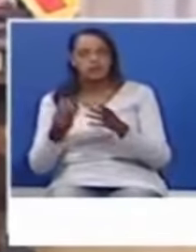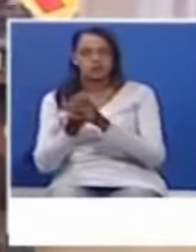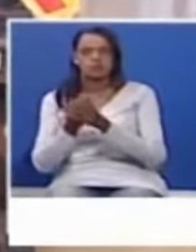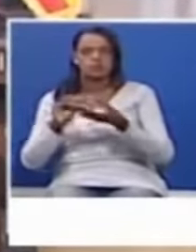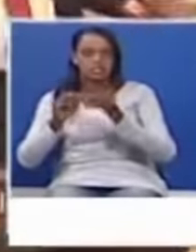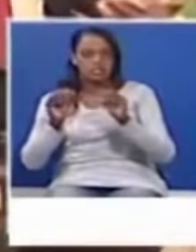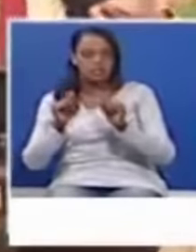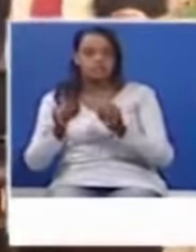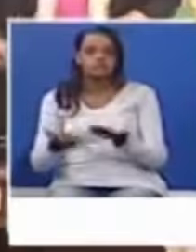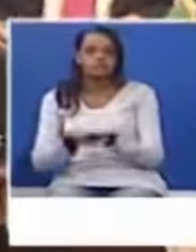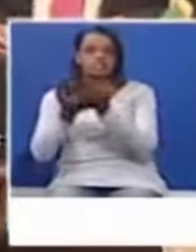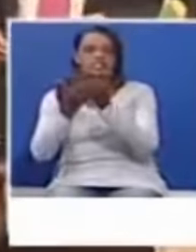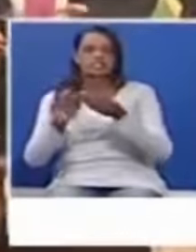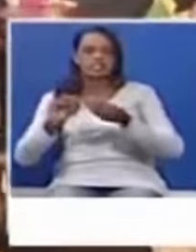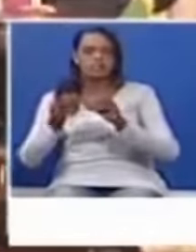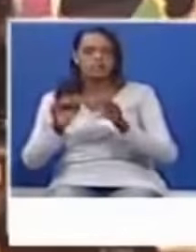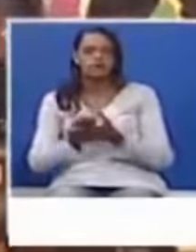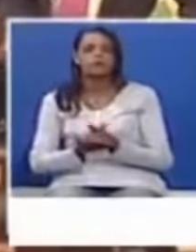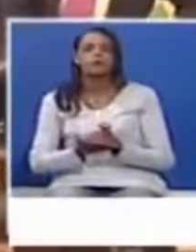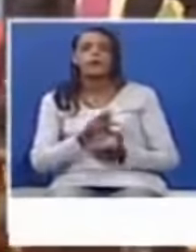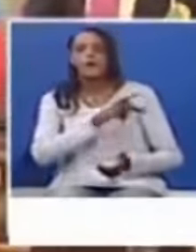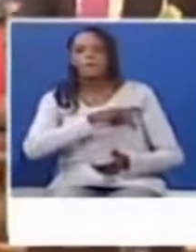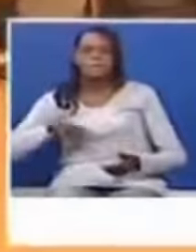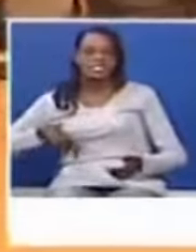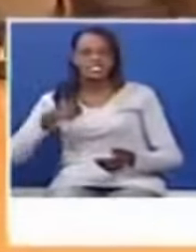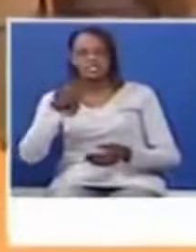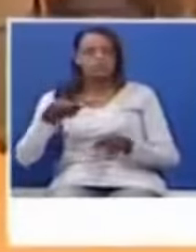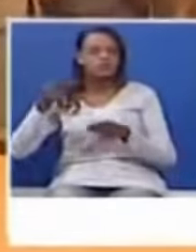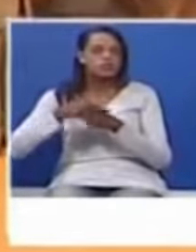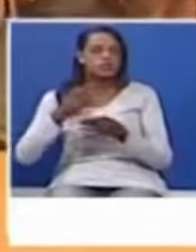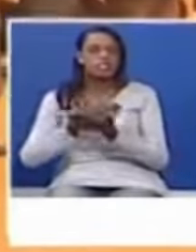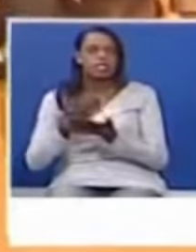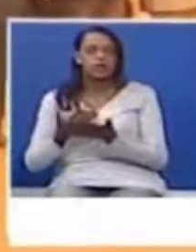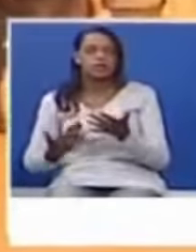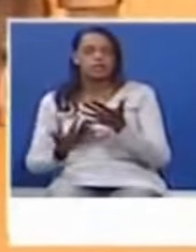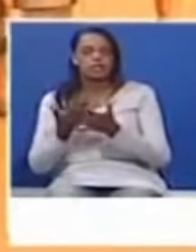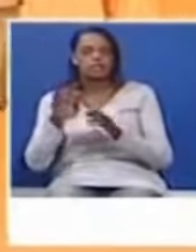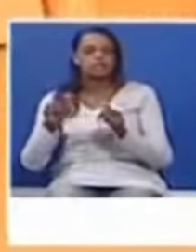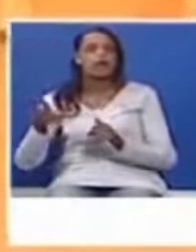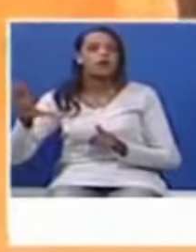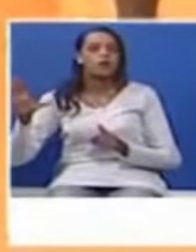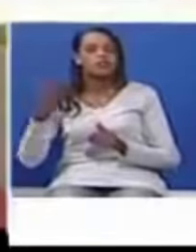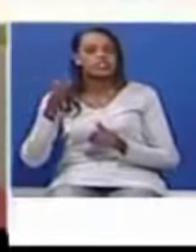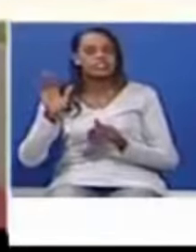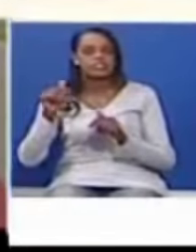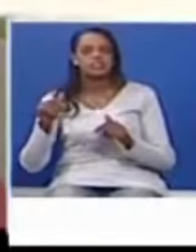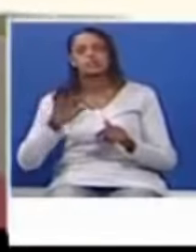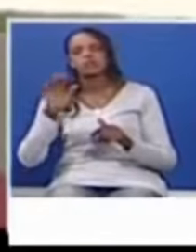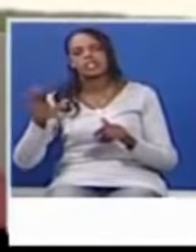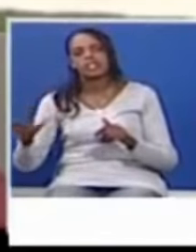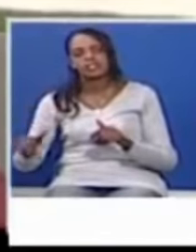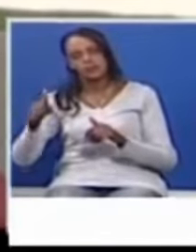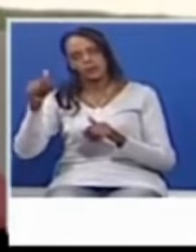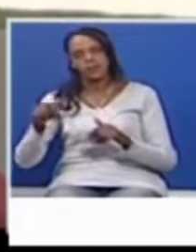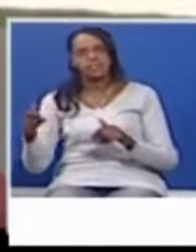وواجه تقال لمتحق استمايتهم President Isaias بتوسخي أب تاريخون لمعتهم بوتاتات كوندر بحر دارن كل لامحرا عودتا